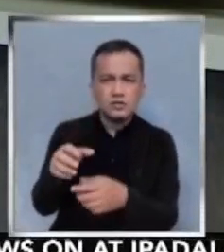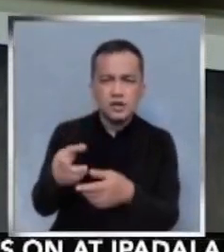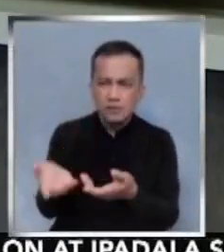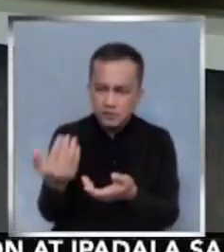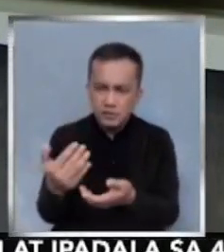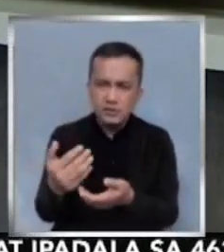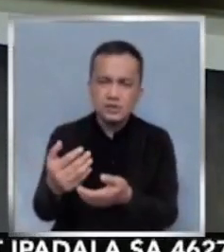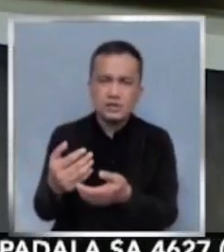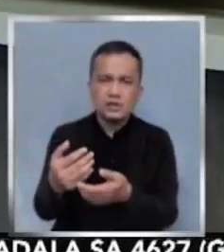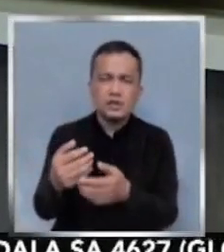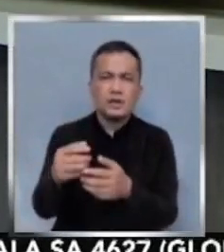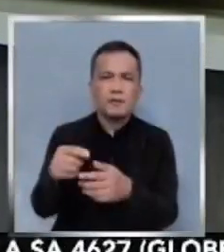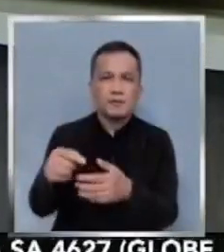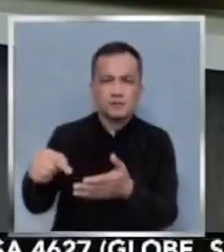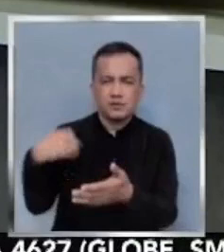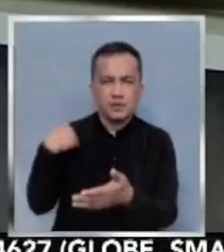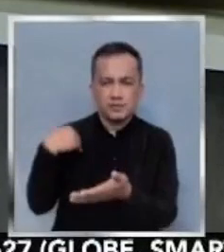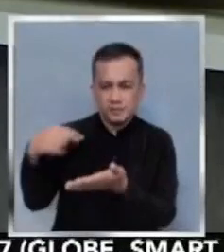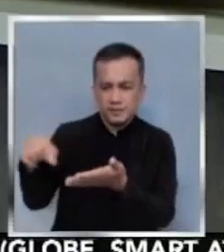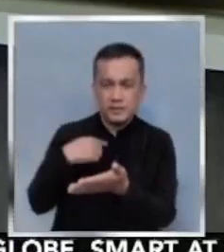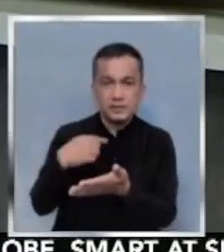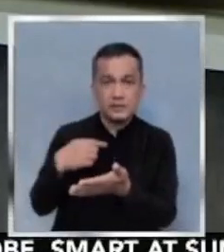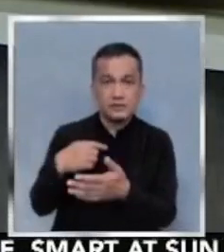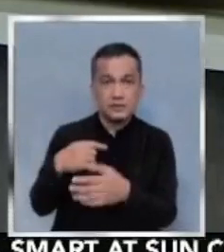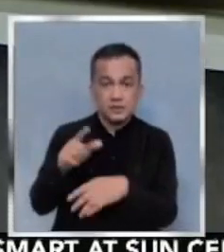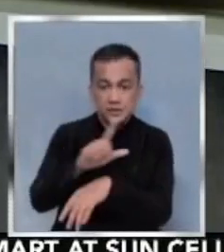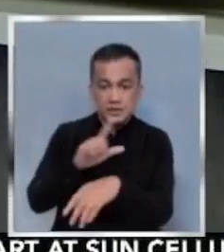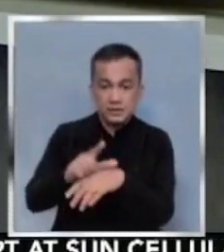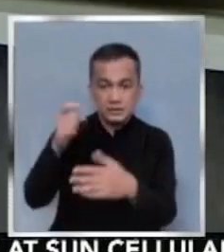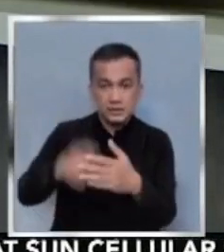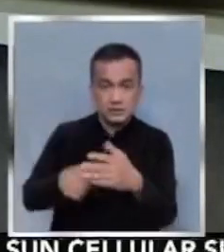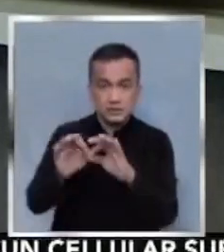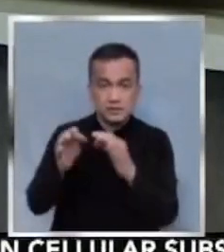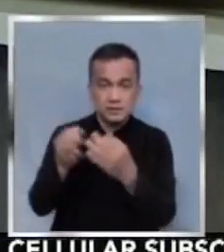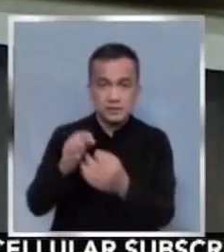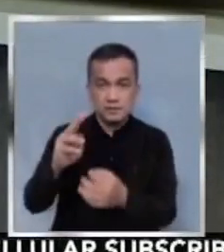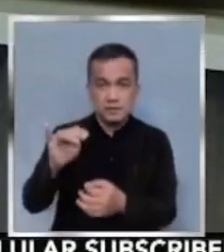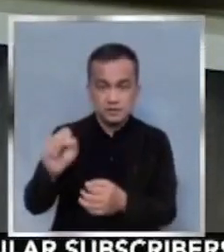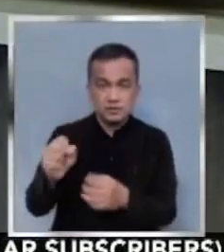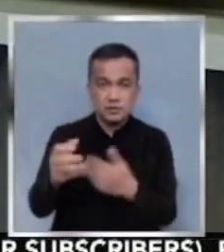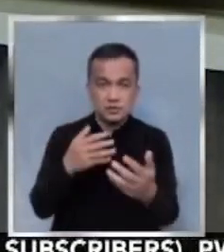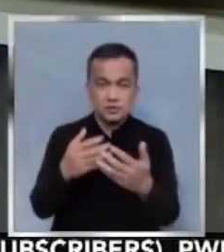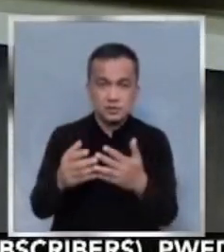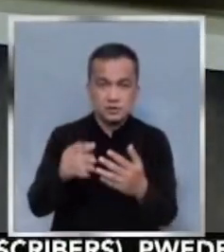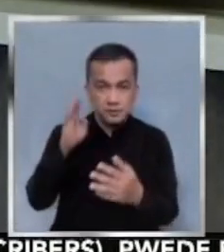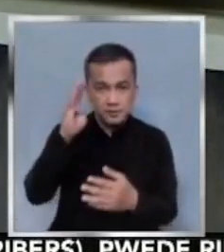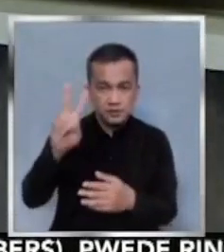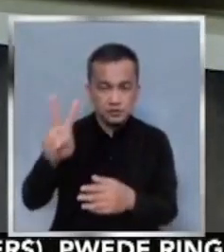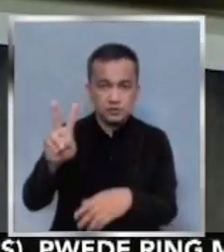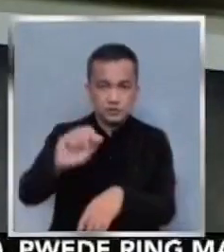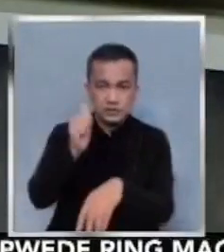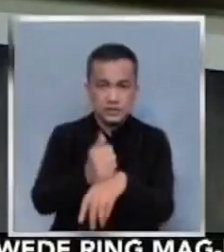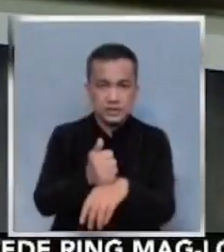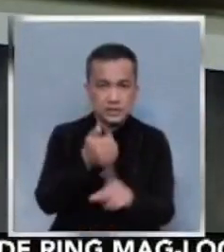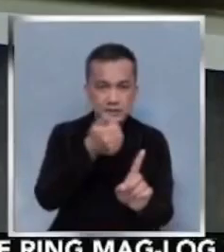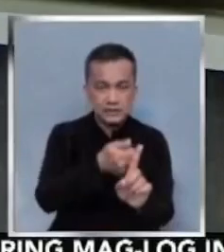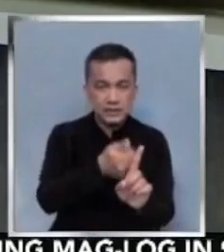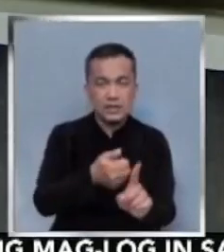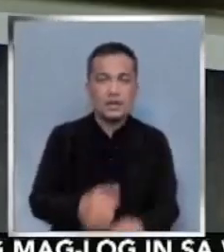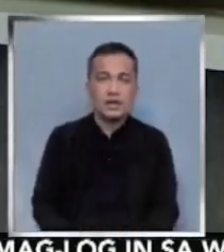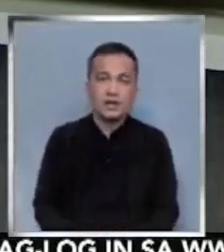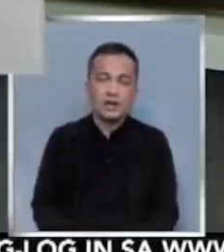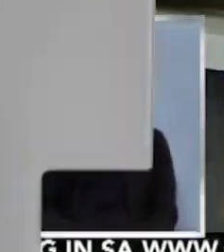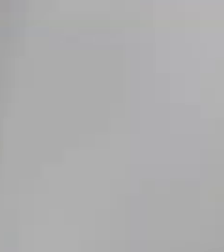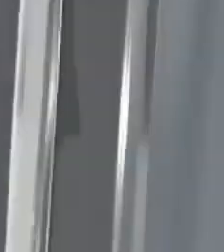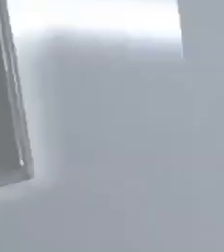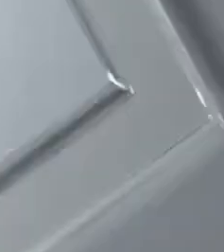ng pamilya Marcos. Yan ay kahit mismong si President-elect Bongbong Marcos ang nagtalaga sa kanya. Nakatutok si Mariz